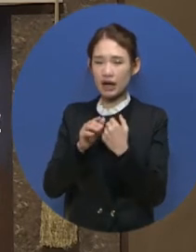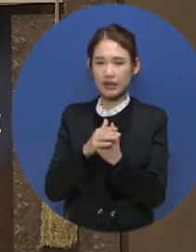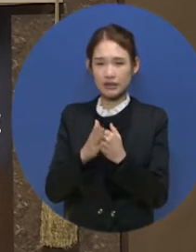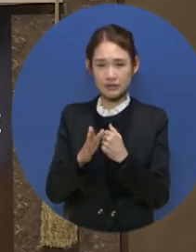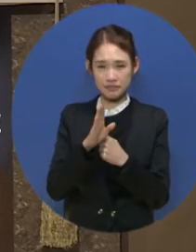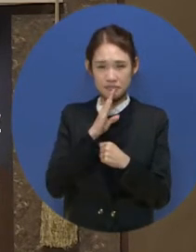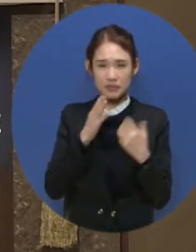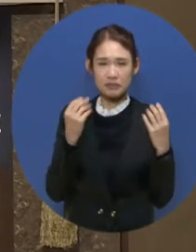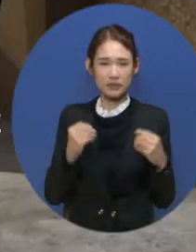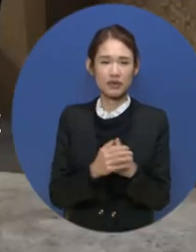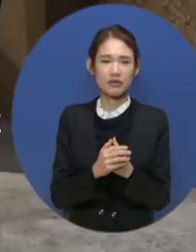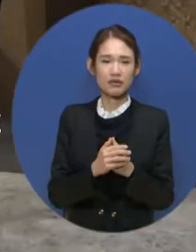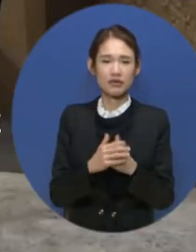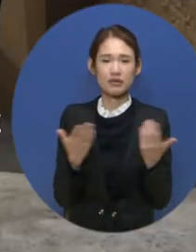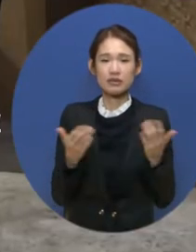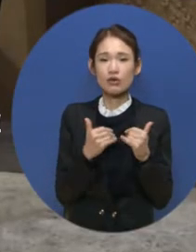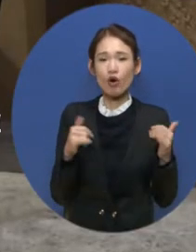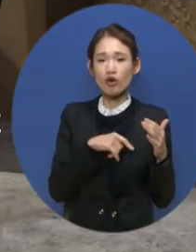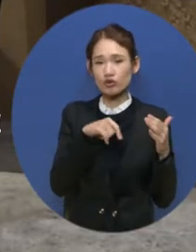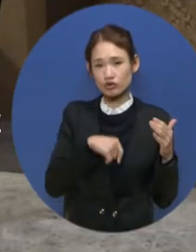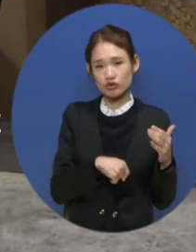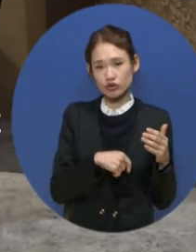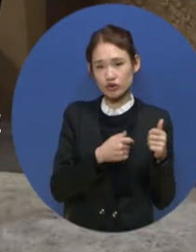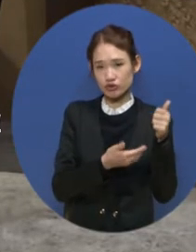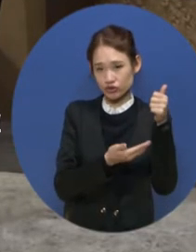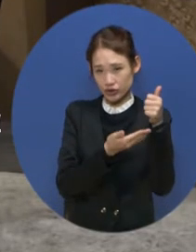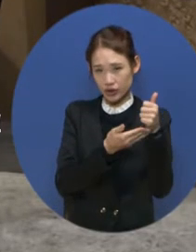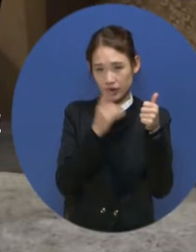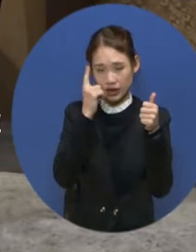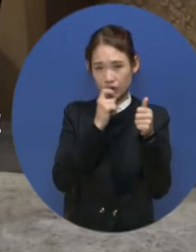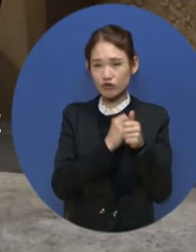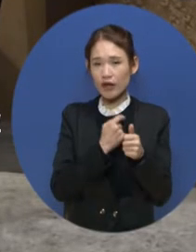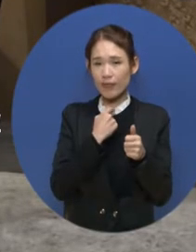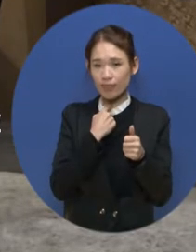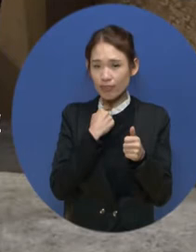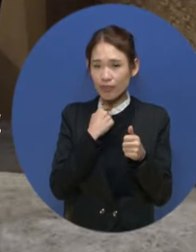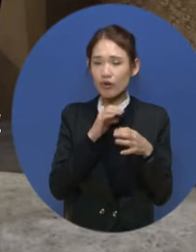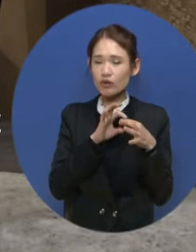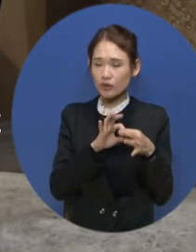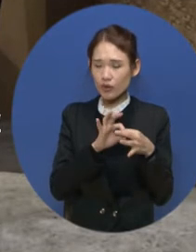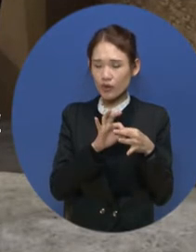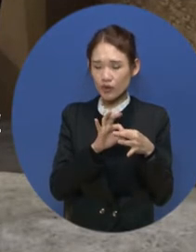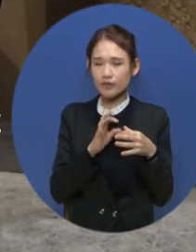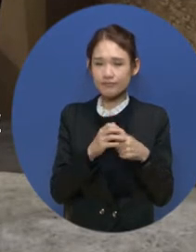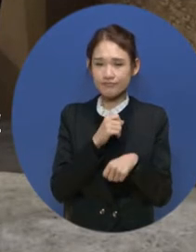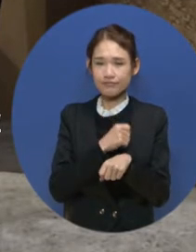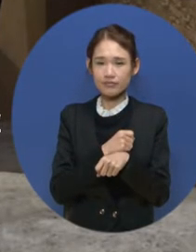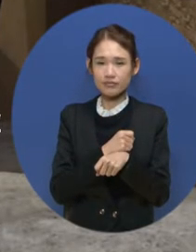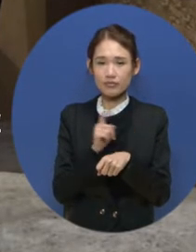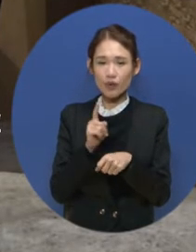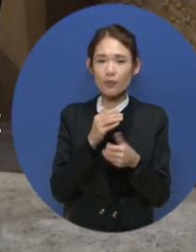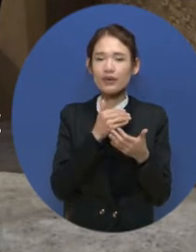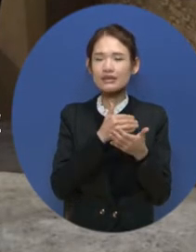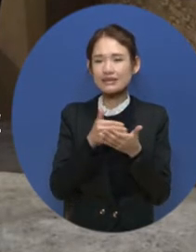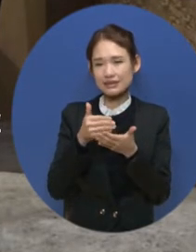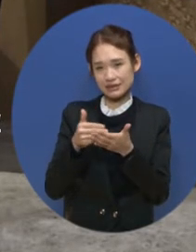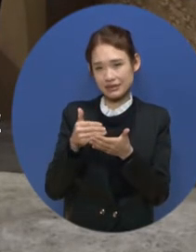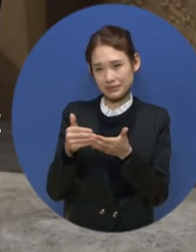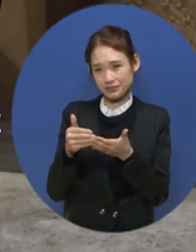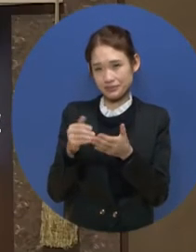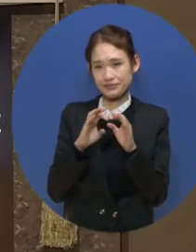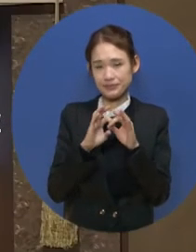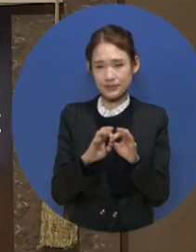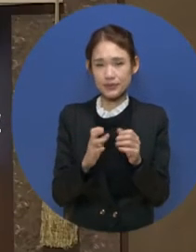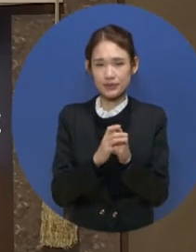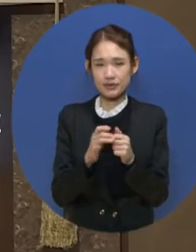저희 이제 스텝 중이의 그 국장님이 연구했던 그런 걸 통해 가지고 그림을 통해서 에 그리고